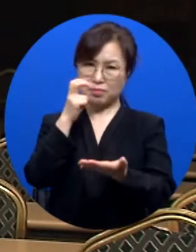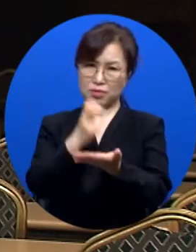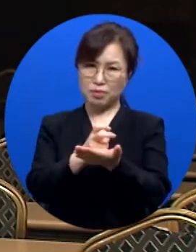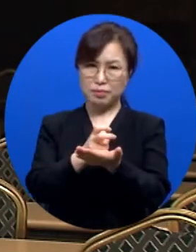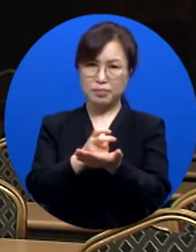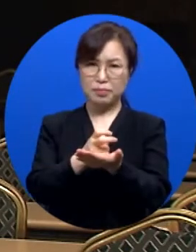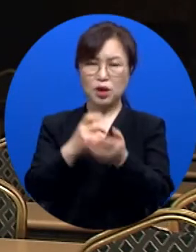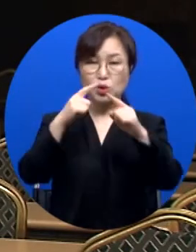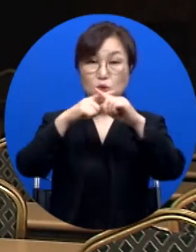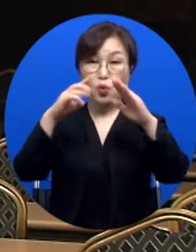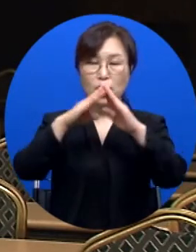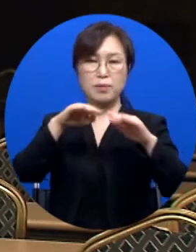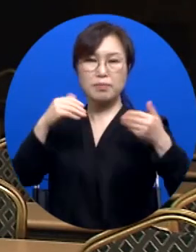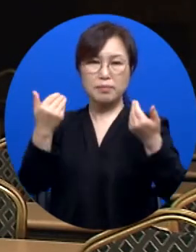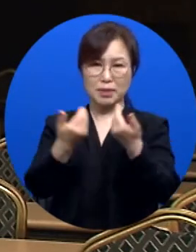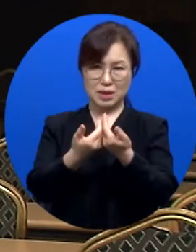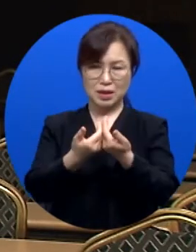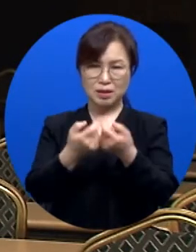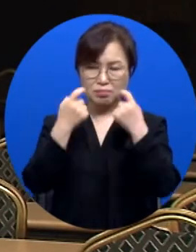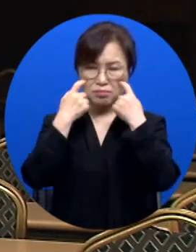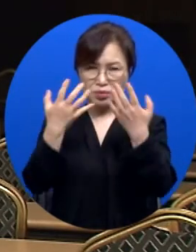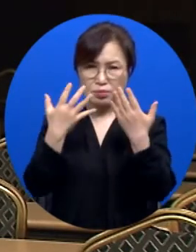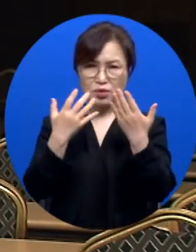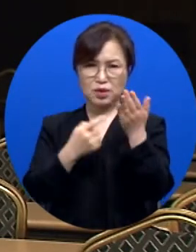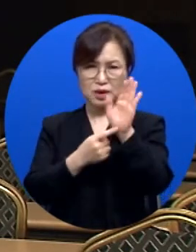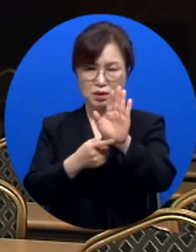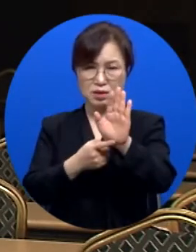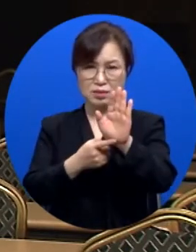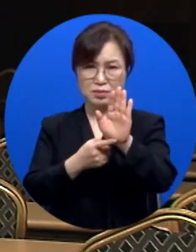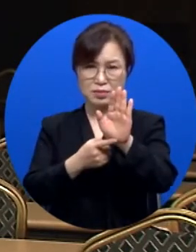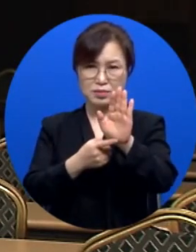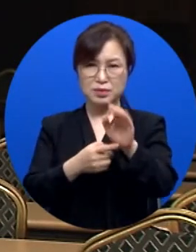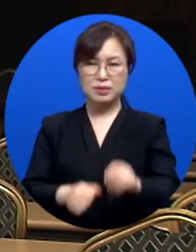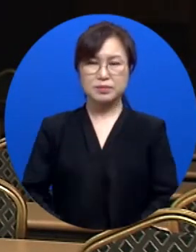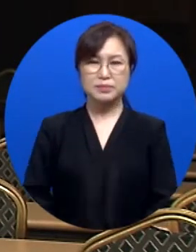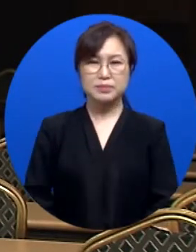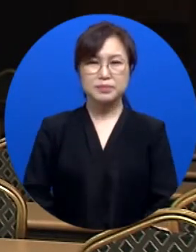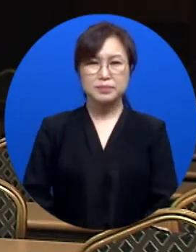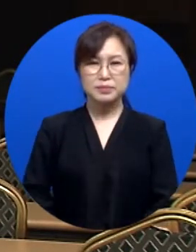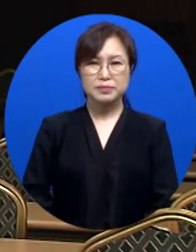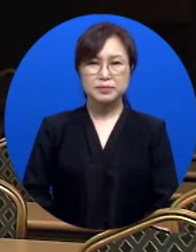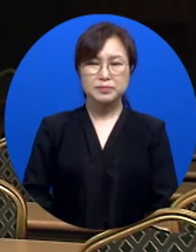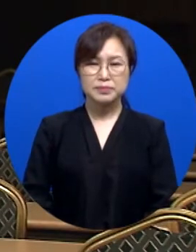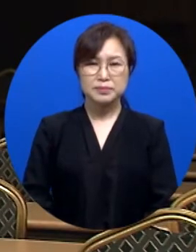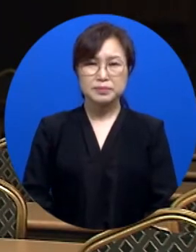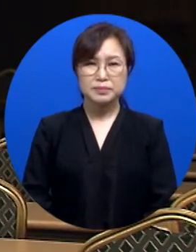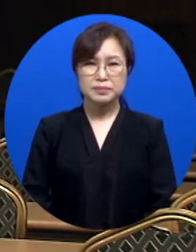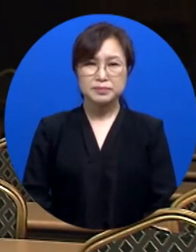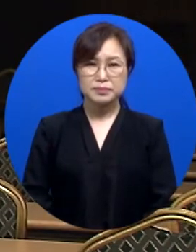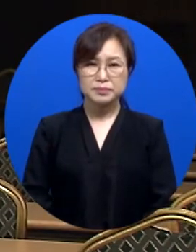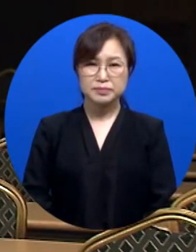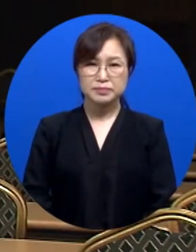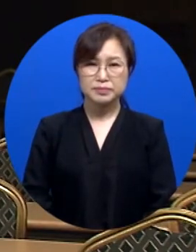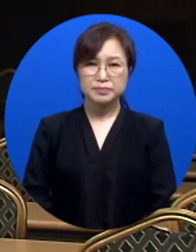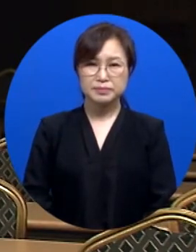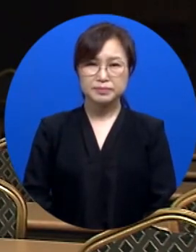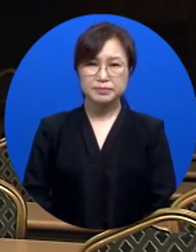반대합니다 우리는 이것을 분명히 알고 있어야 되겠습니다 이상 cts 칼럼을 마치겠습니다